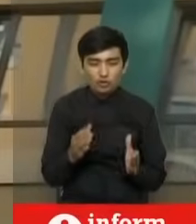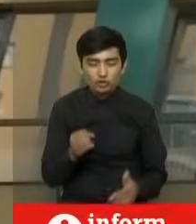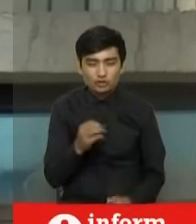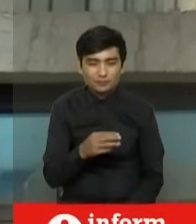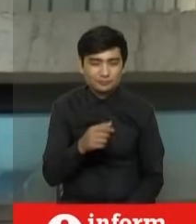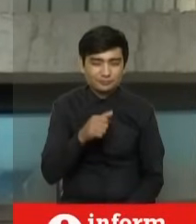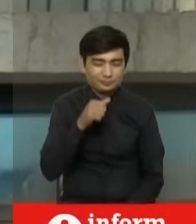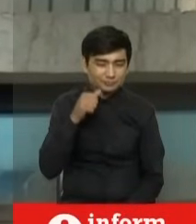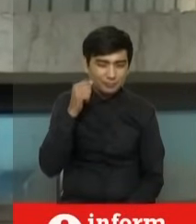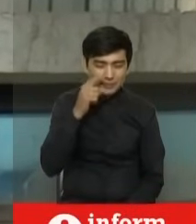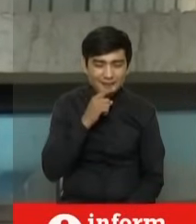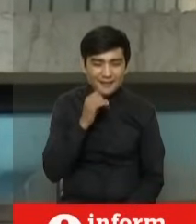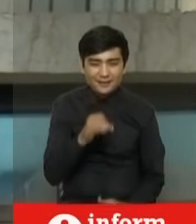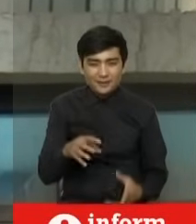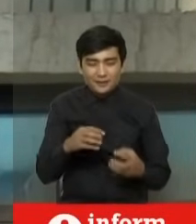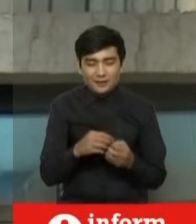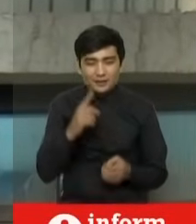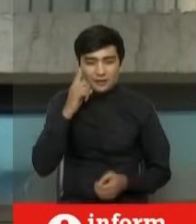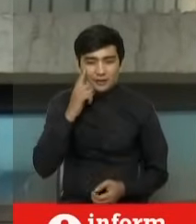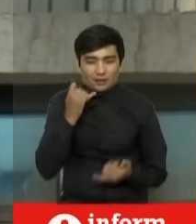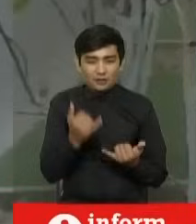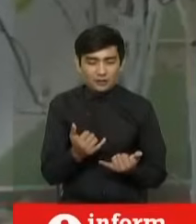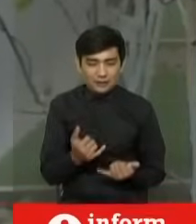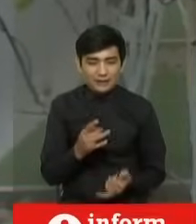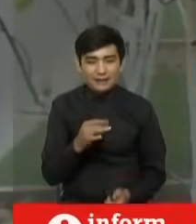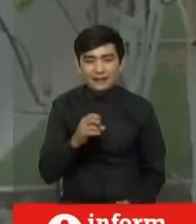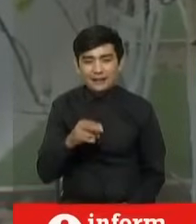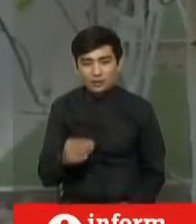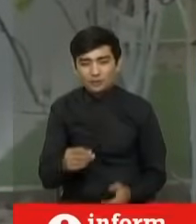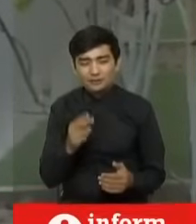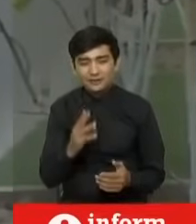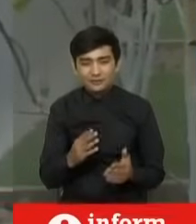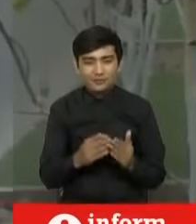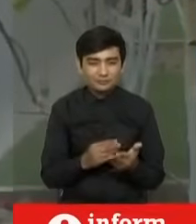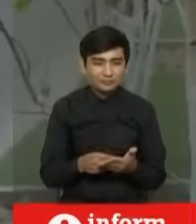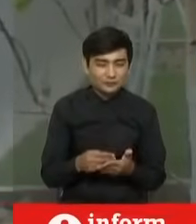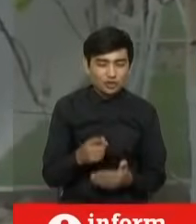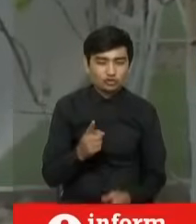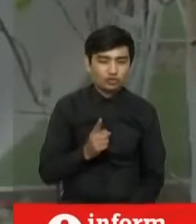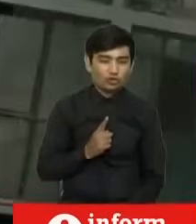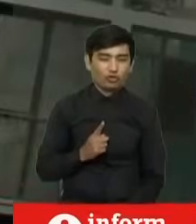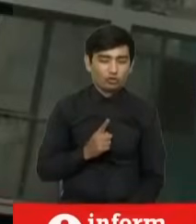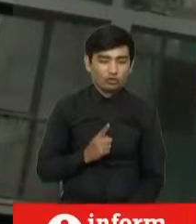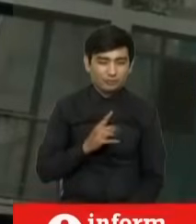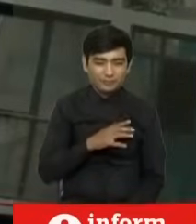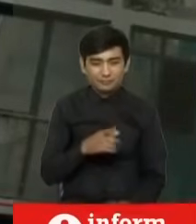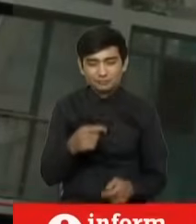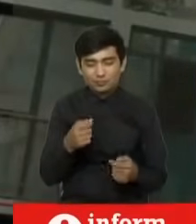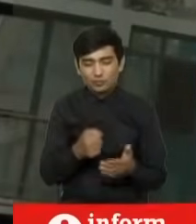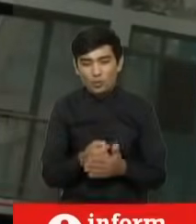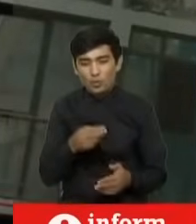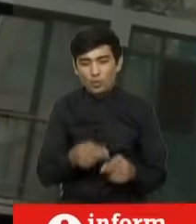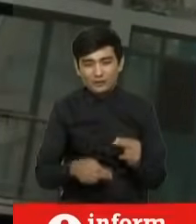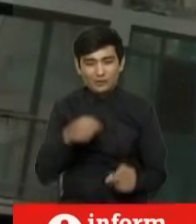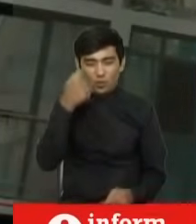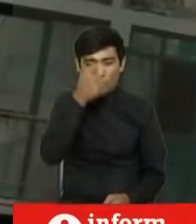предыдущем месяце. Эксперты, между тем, считают, что сейчас рынок недвижимости переживает период ожидания. А это значит, что до конца года